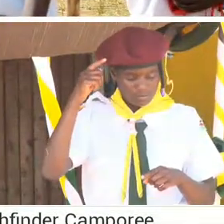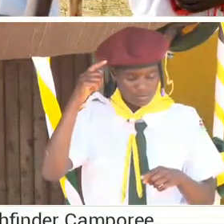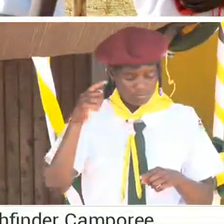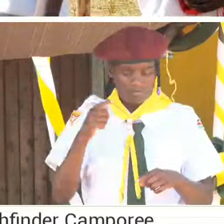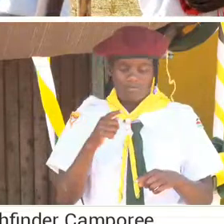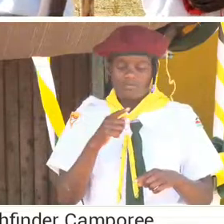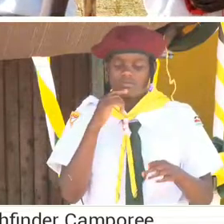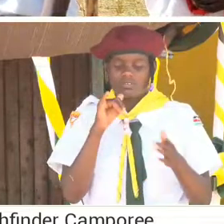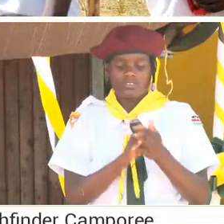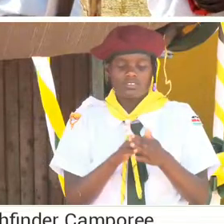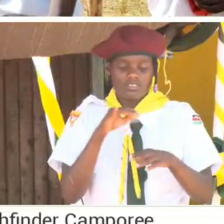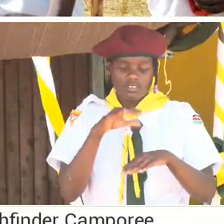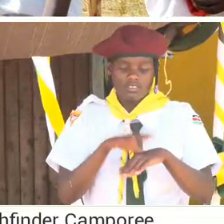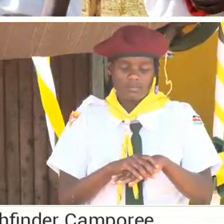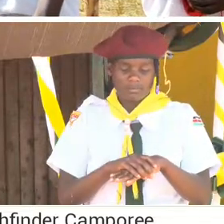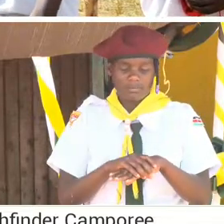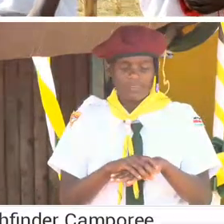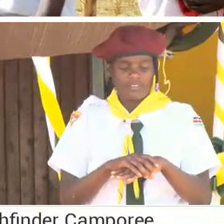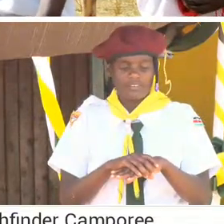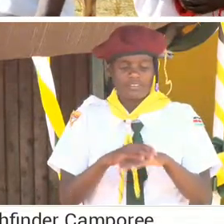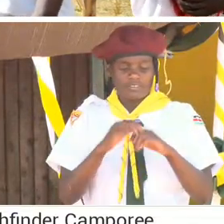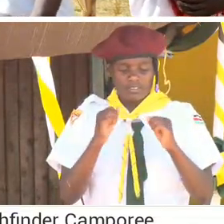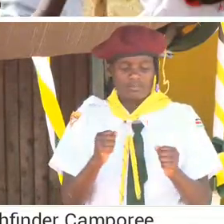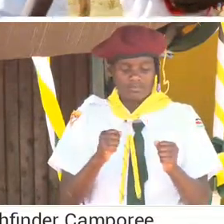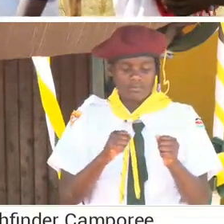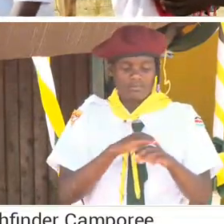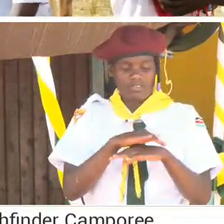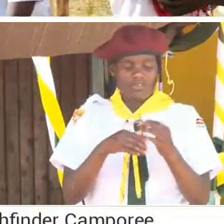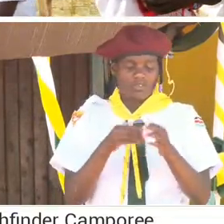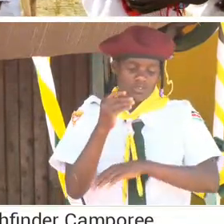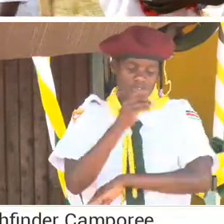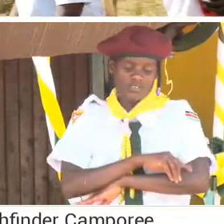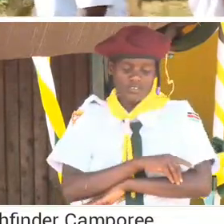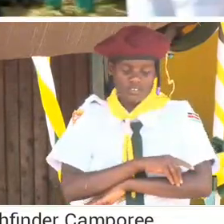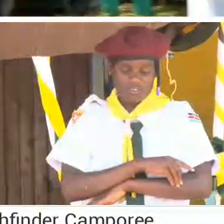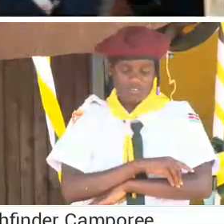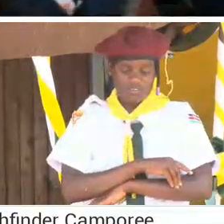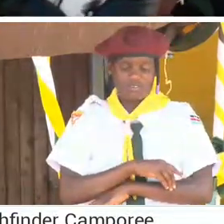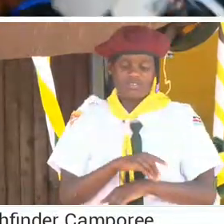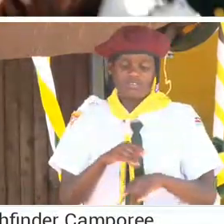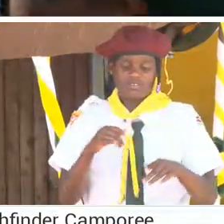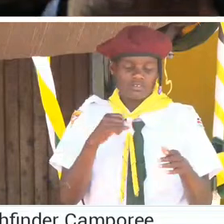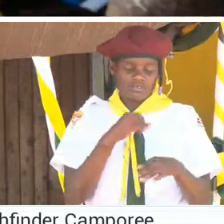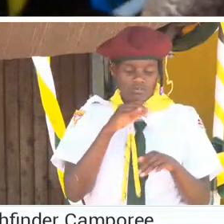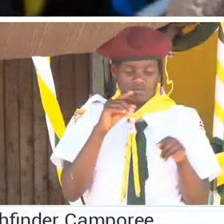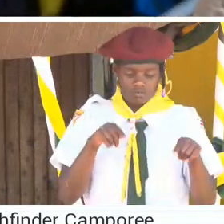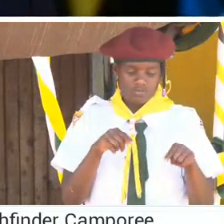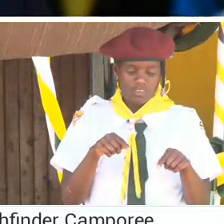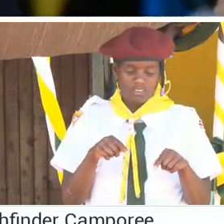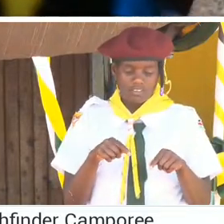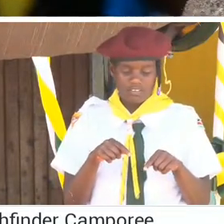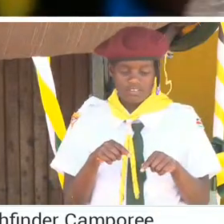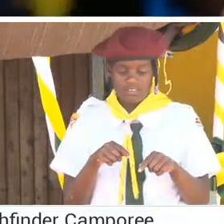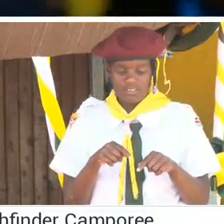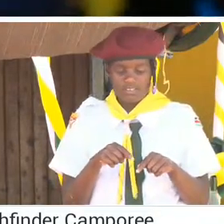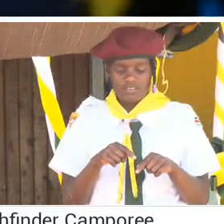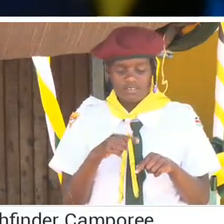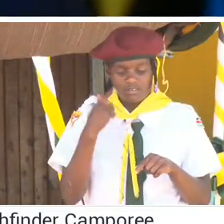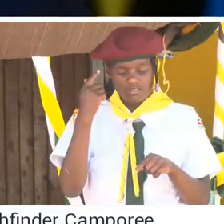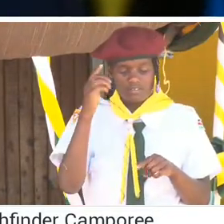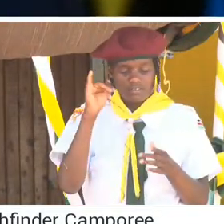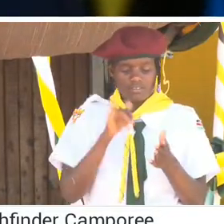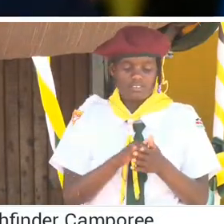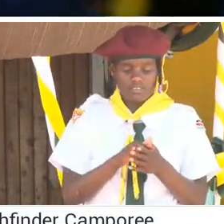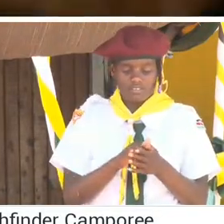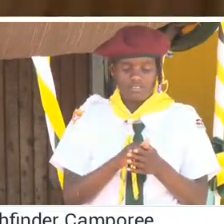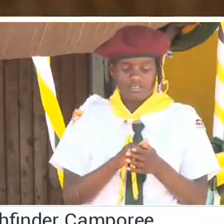apate kusimama siku zote kwa hizi siku 9 na siku ya leo ni 10, ya kwamba anene na watu